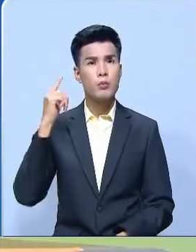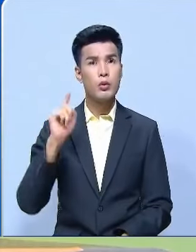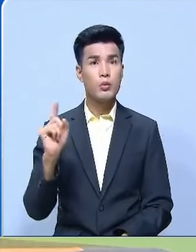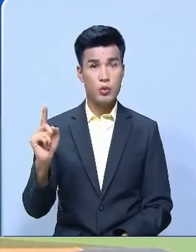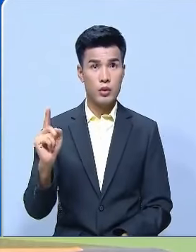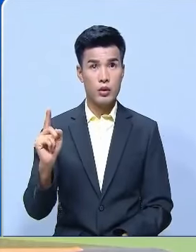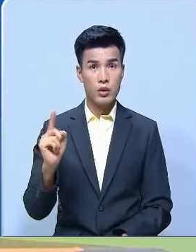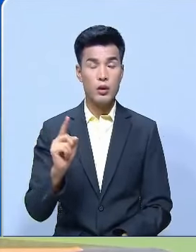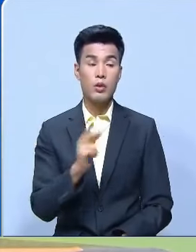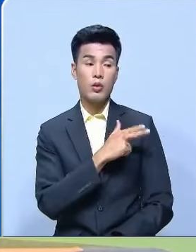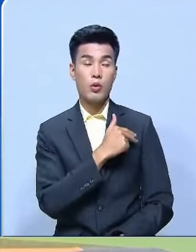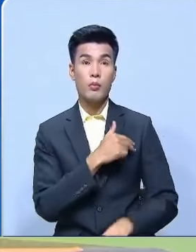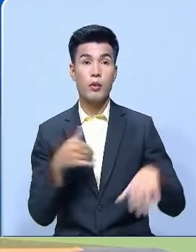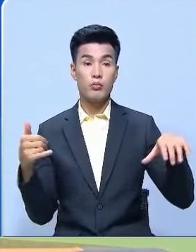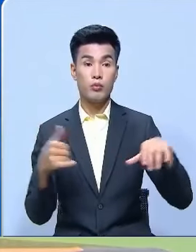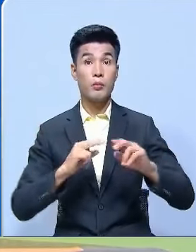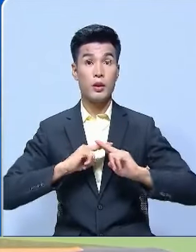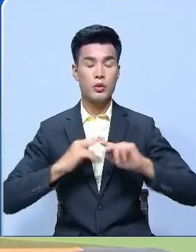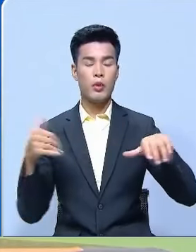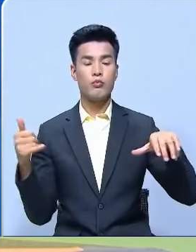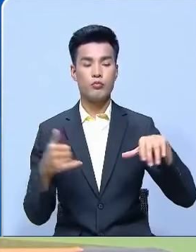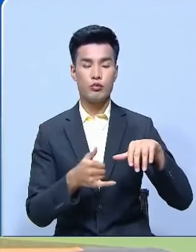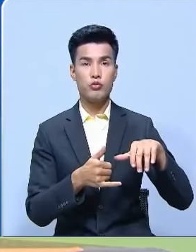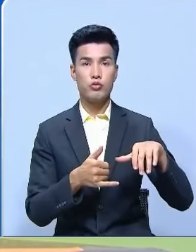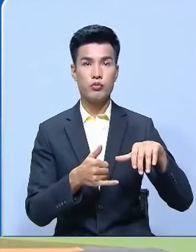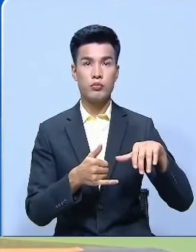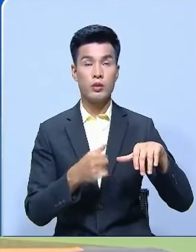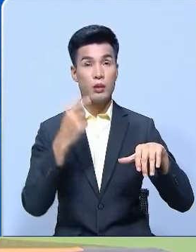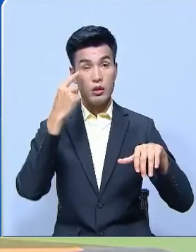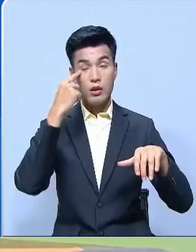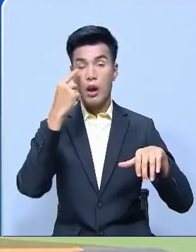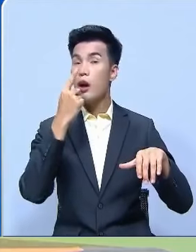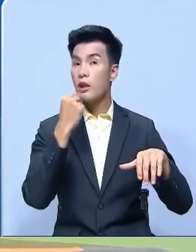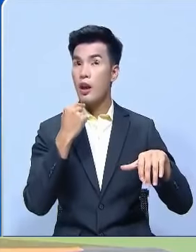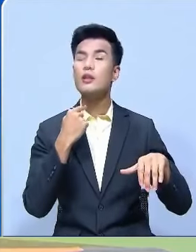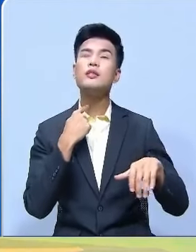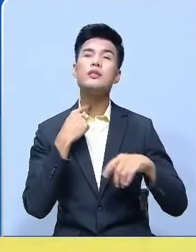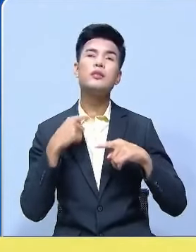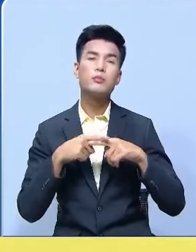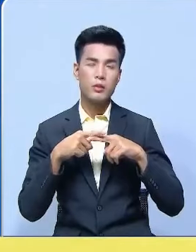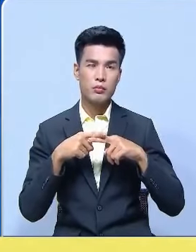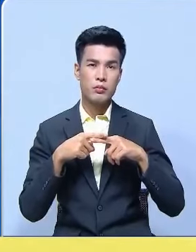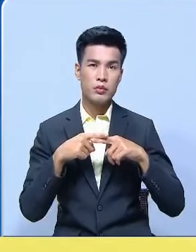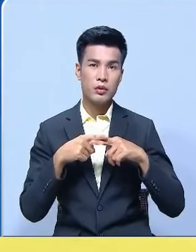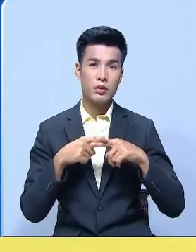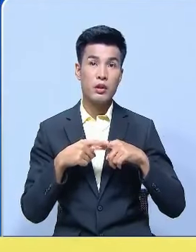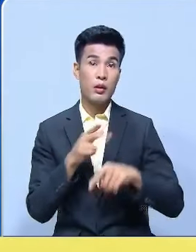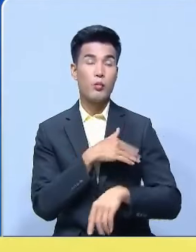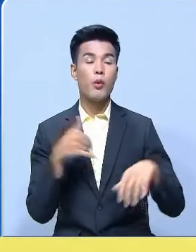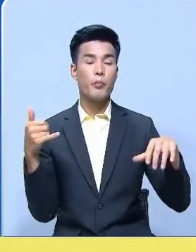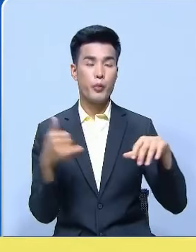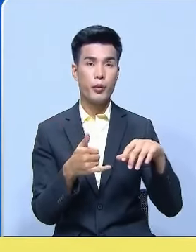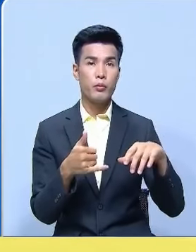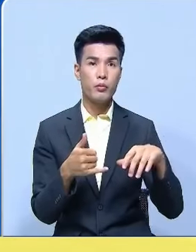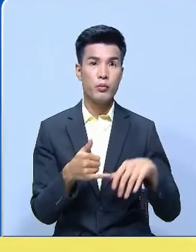มคะก็ไปที่โรงพยาบาลเอกชนชื่อดังแห่งหนึ่งนะคะตาแดงนะคะแล้วก็เจ็บคอด้วยปรากฏว่าก็ไปหาหมอปรากฏว่าห